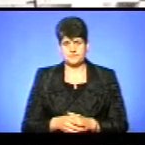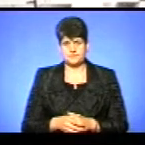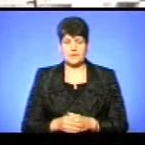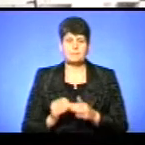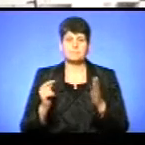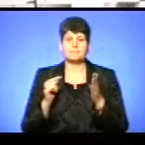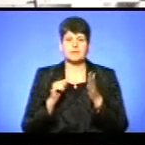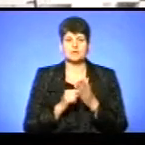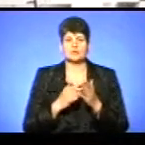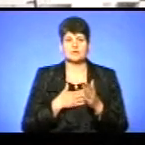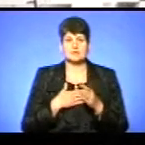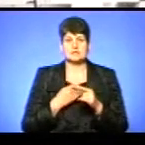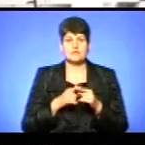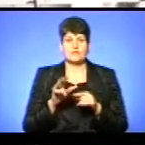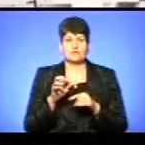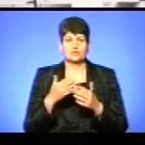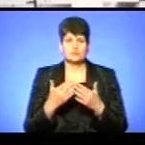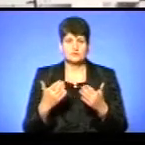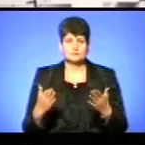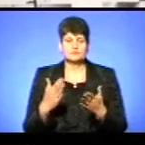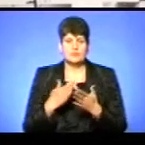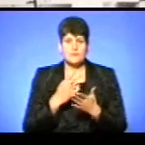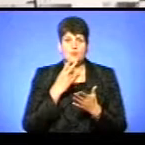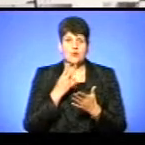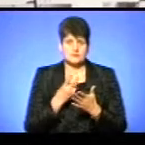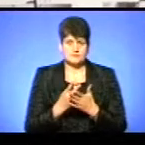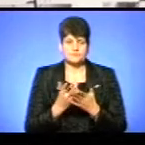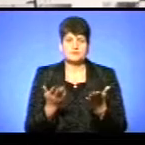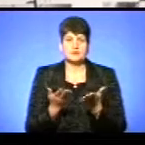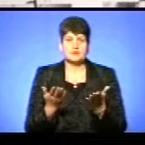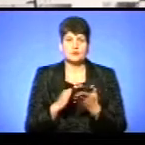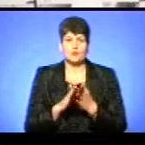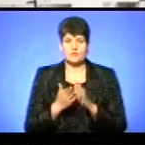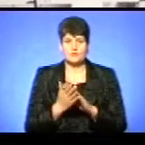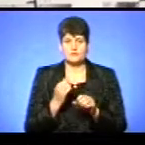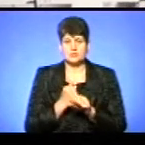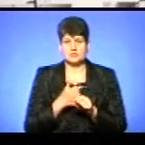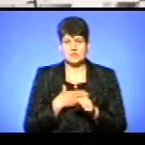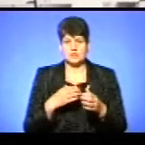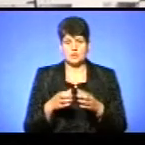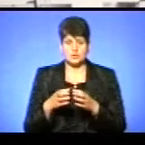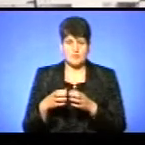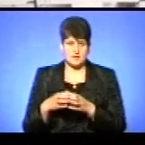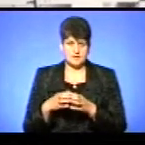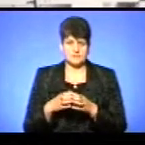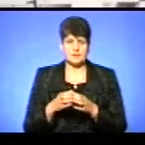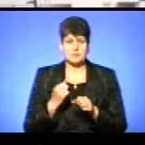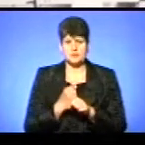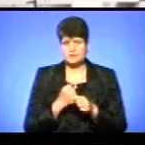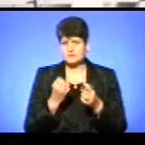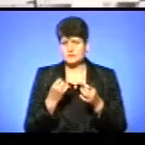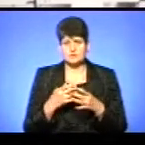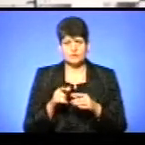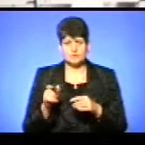Метою нашої всієї фотовиставки є якраз і показати, в яких умовах працює наша громада. Що ми працюємо з звичайними людьми,